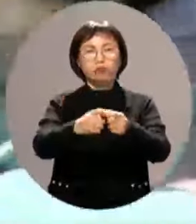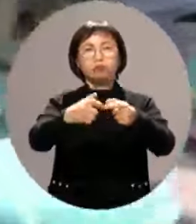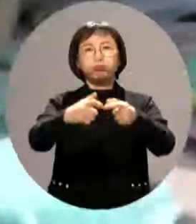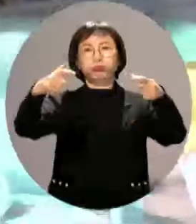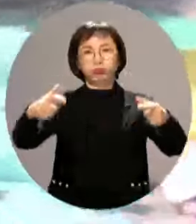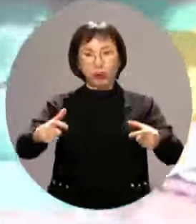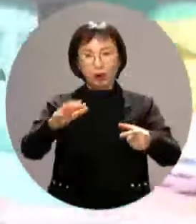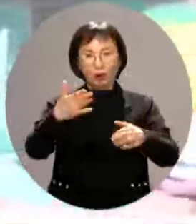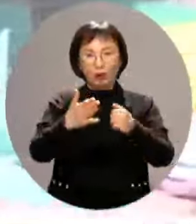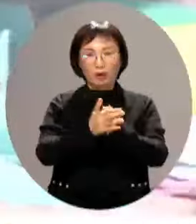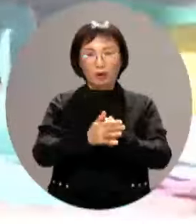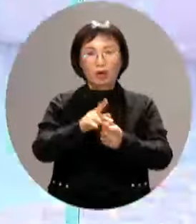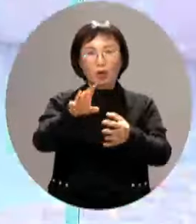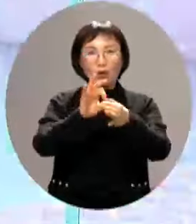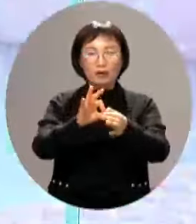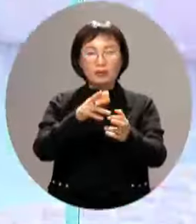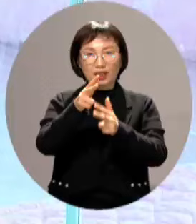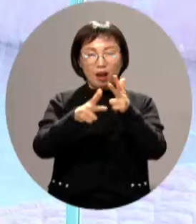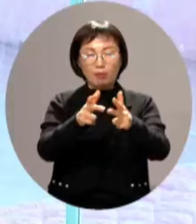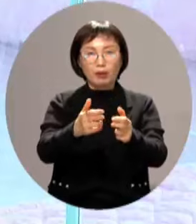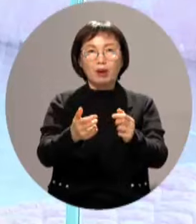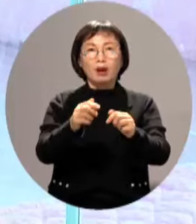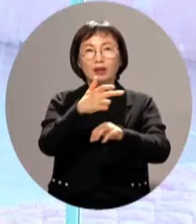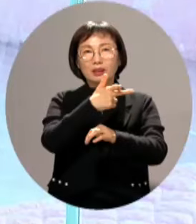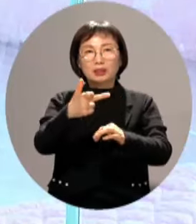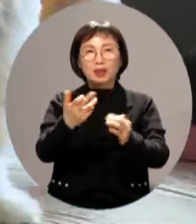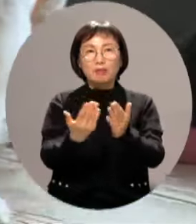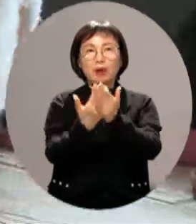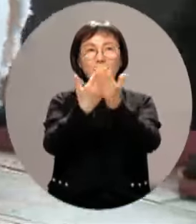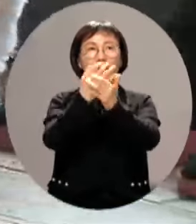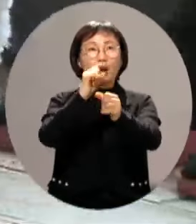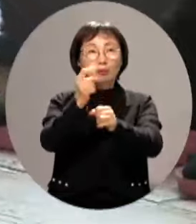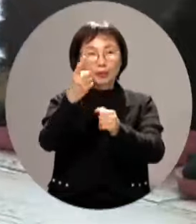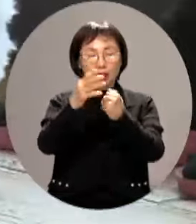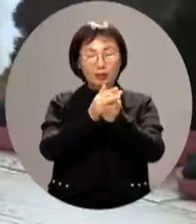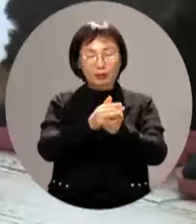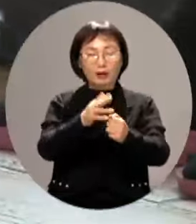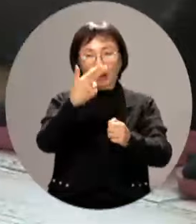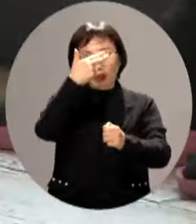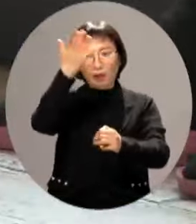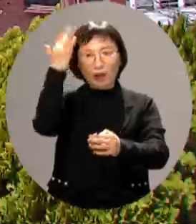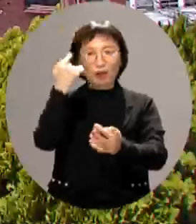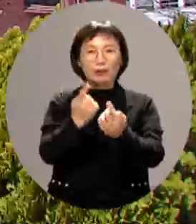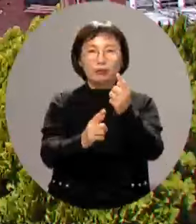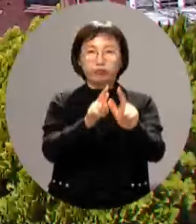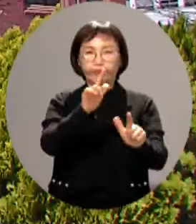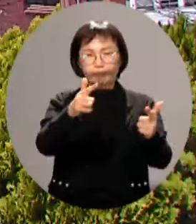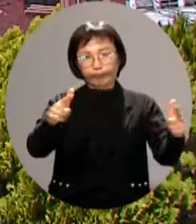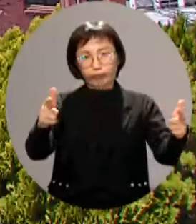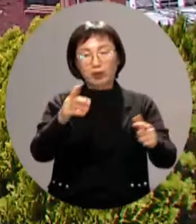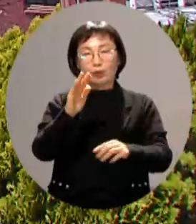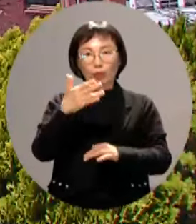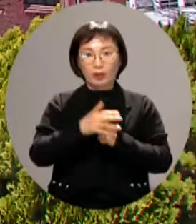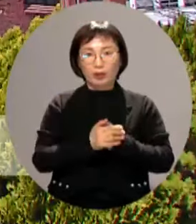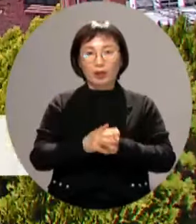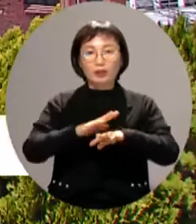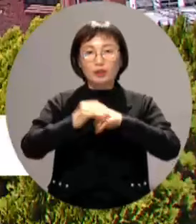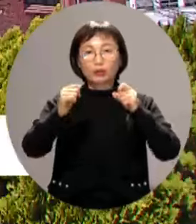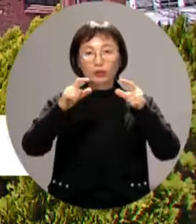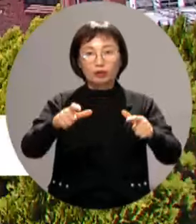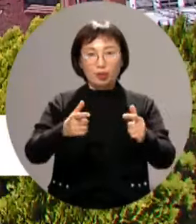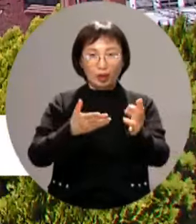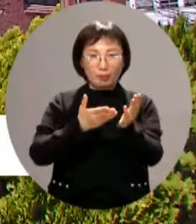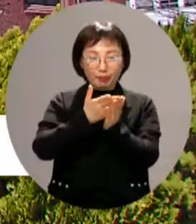대중화하고 관련 산업이 크게 성장하면서 수의사들의 진로가 예전보다 다양해졌습니다. 도내 유일의